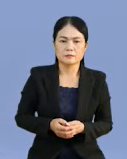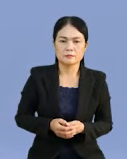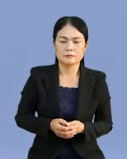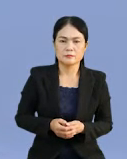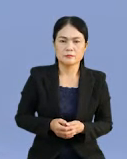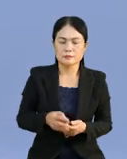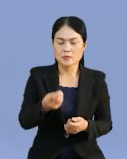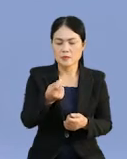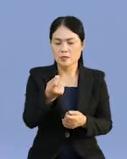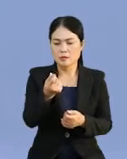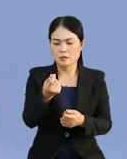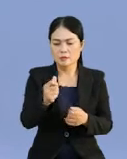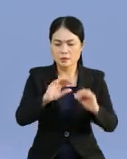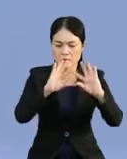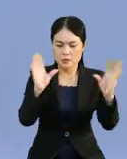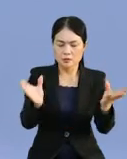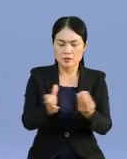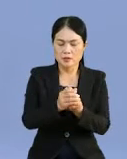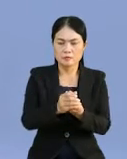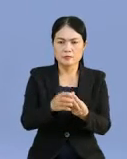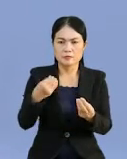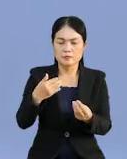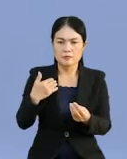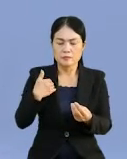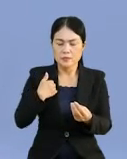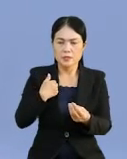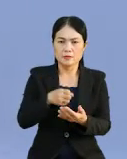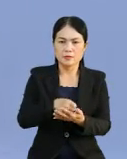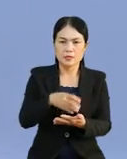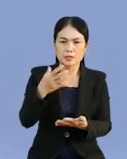Prạ sở rộp miên đầm lấy.